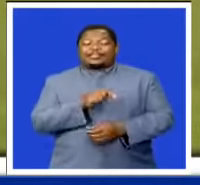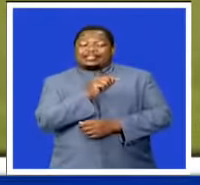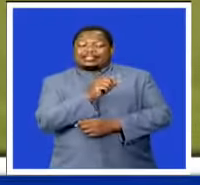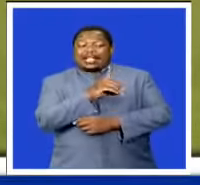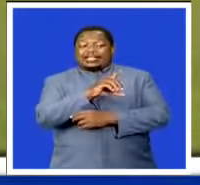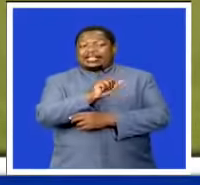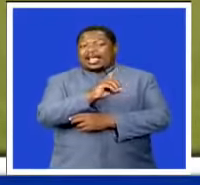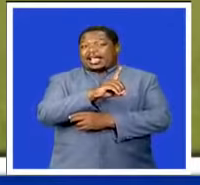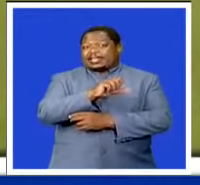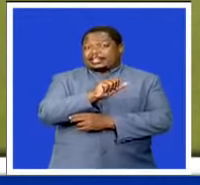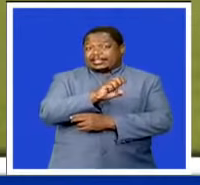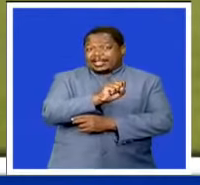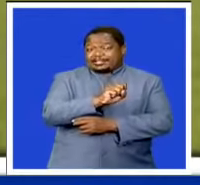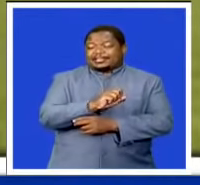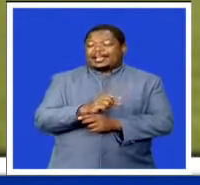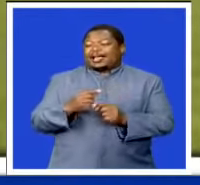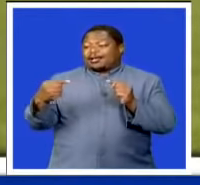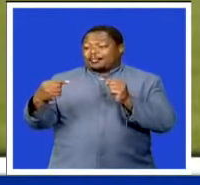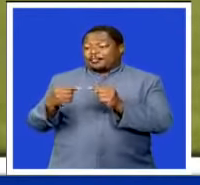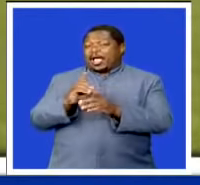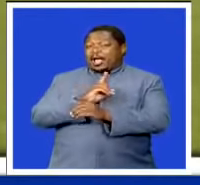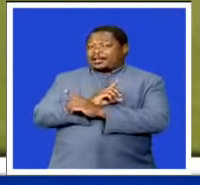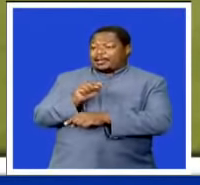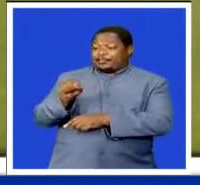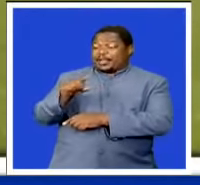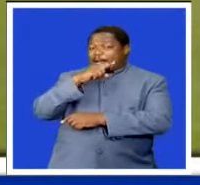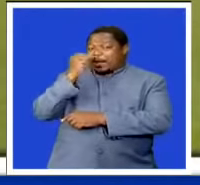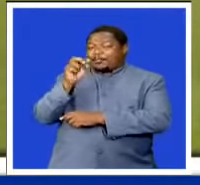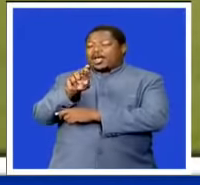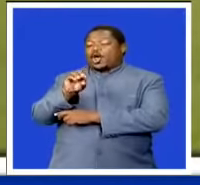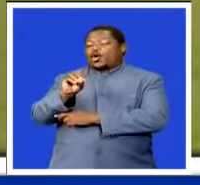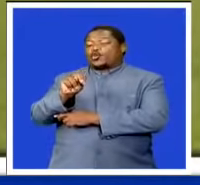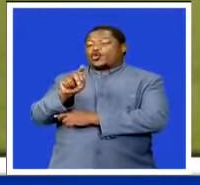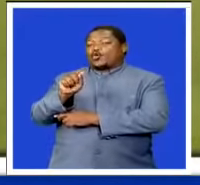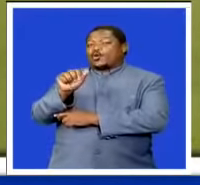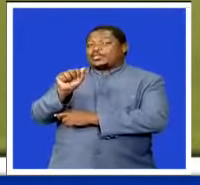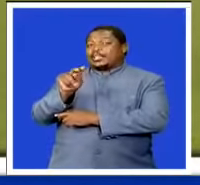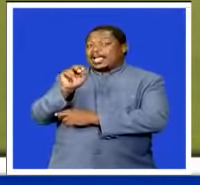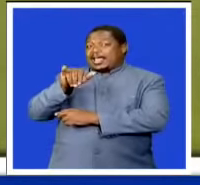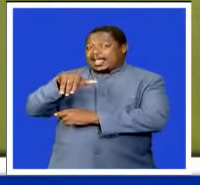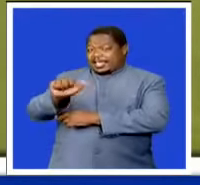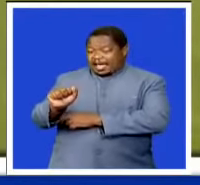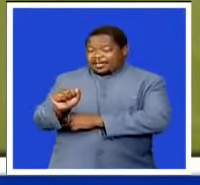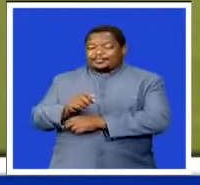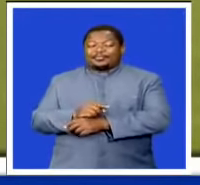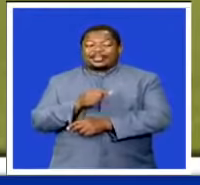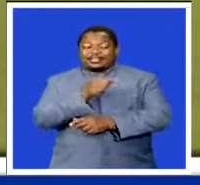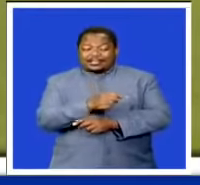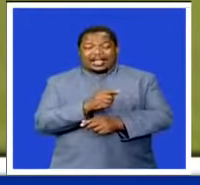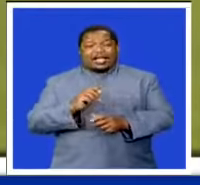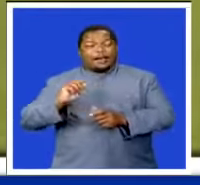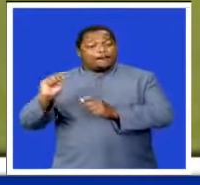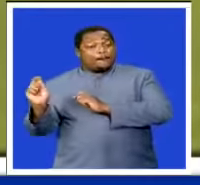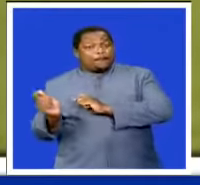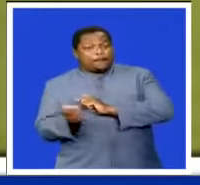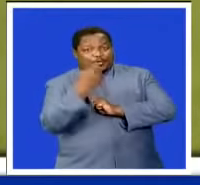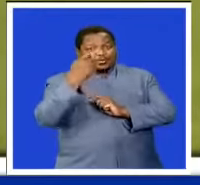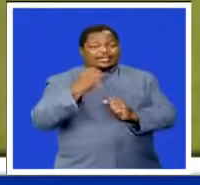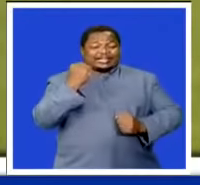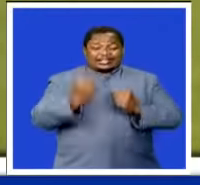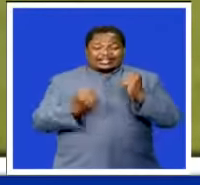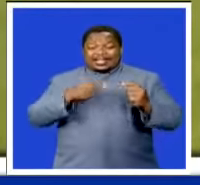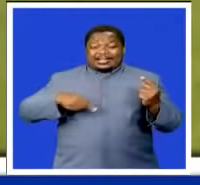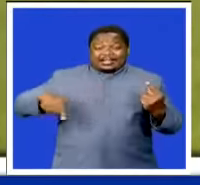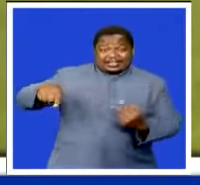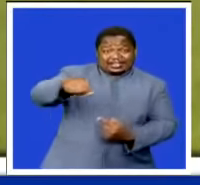Iqale kahle ke iDadas lekube ngilo lelikhetha kubhola kuqala lakhona ke kushaya ama-runs lango-140. Bakhonile ke kubambelela